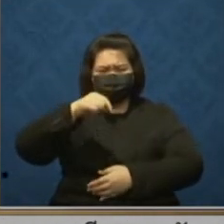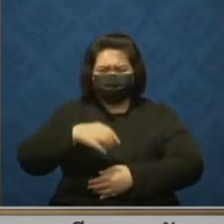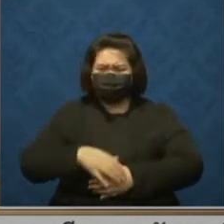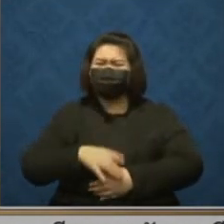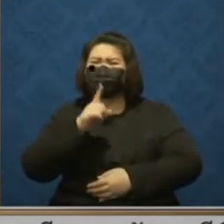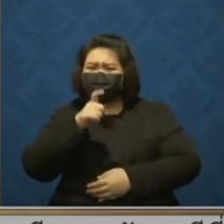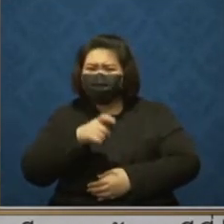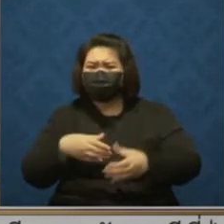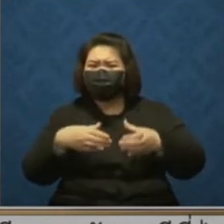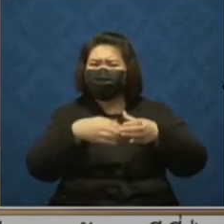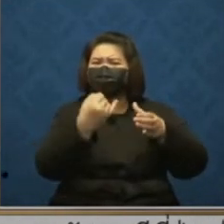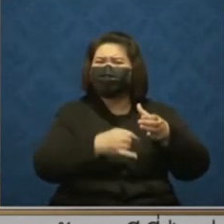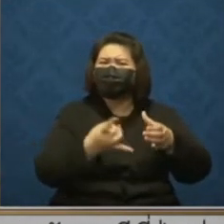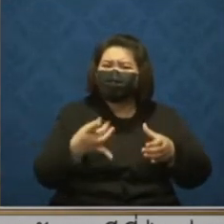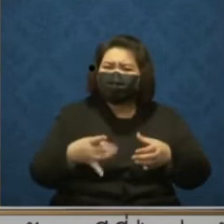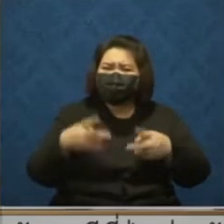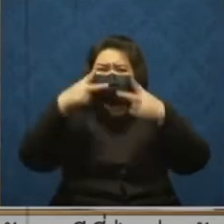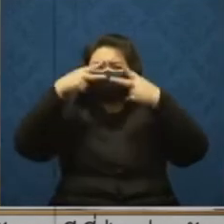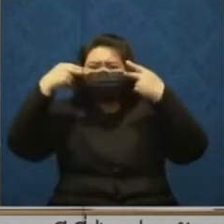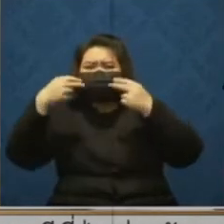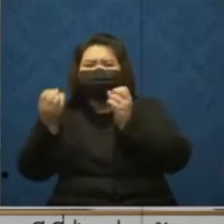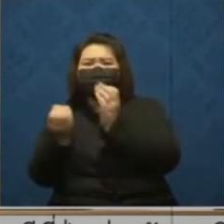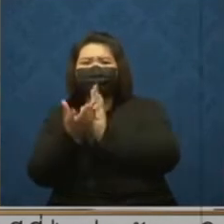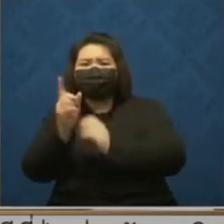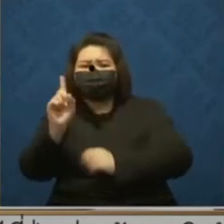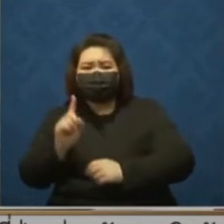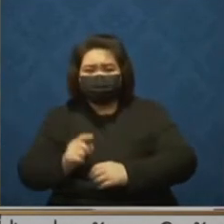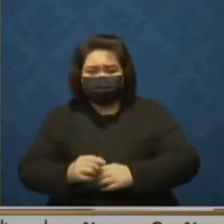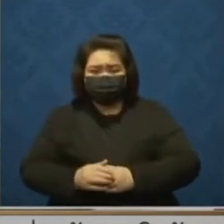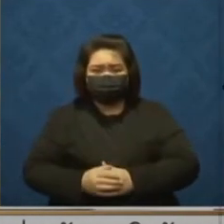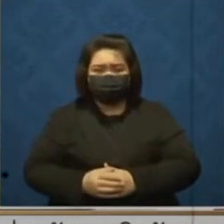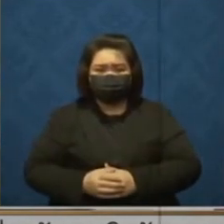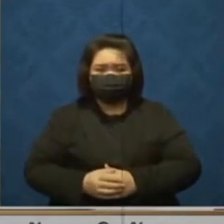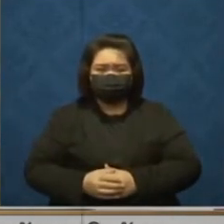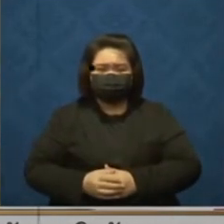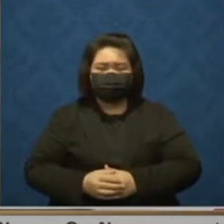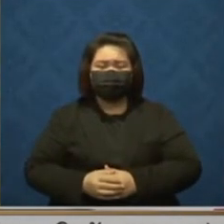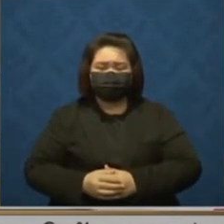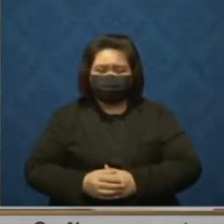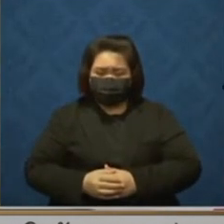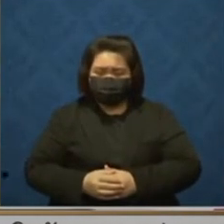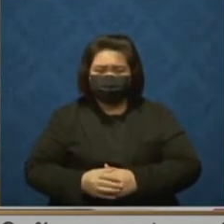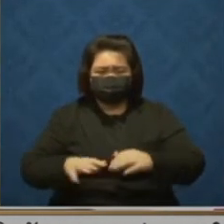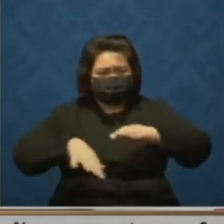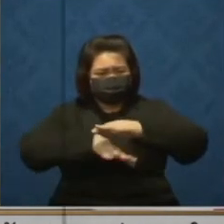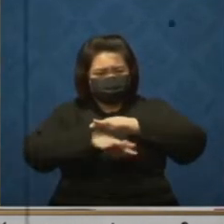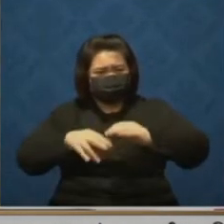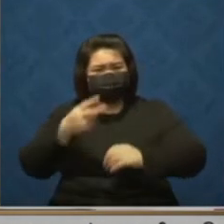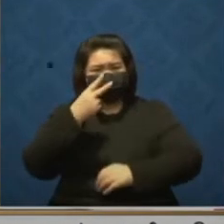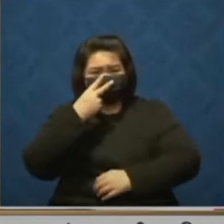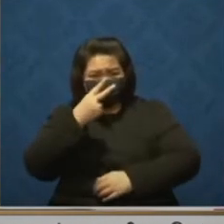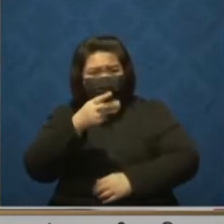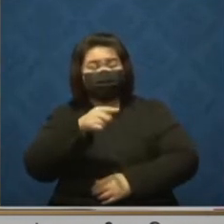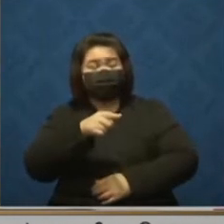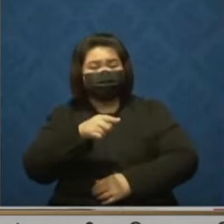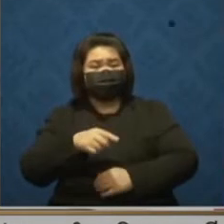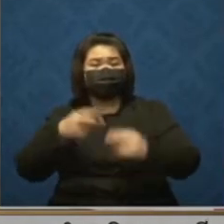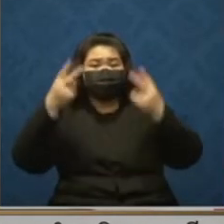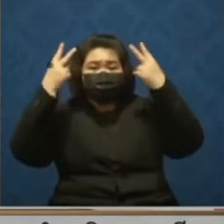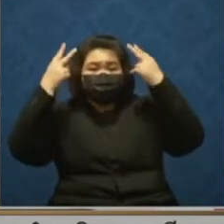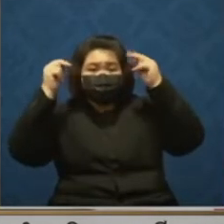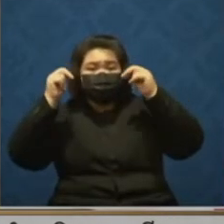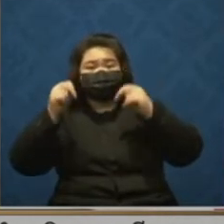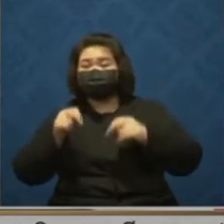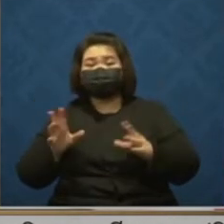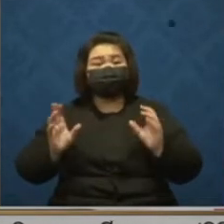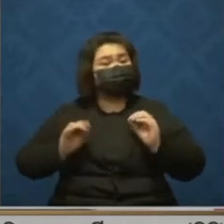ฆ่าที่ไหนครับจะไปกอดอะไรที่ไหนก็จะไปทันมีหลักฐานทนโท่ขนาดนี้พลเอกประยุทธ์ไป